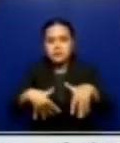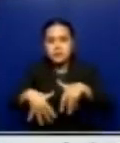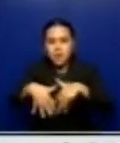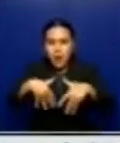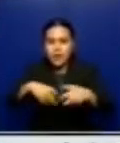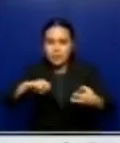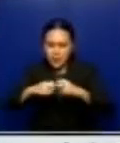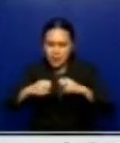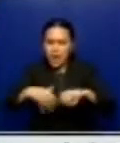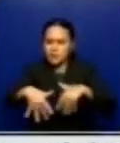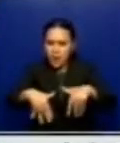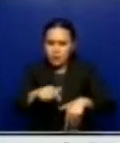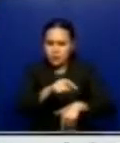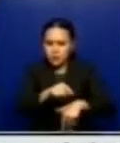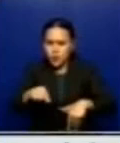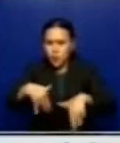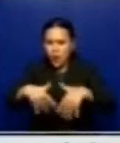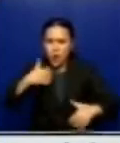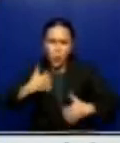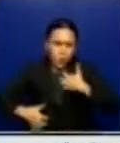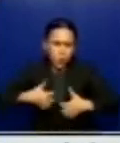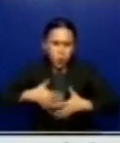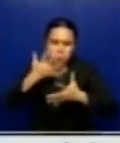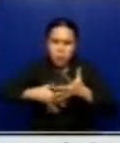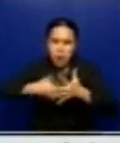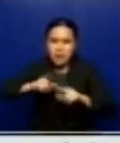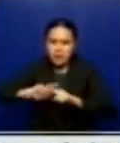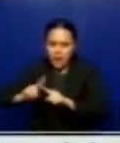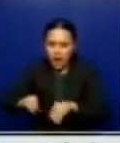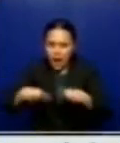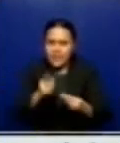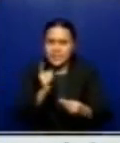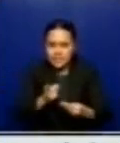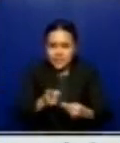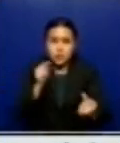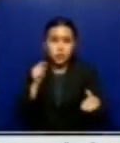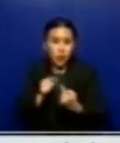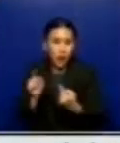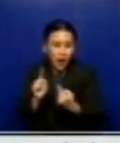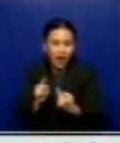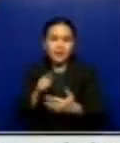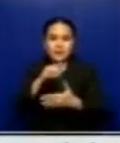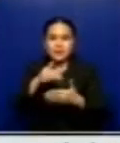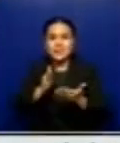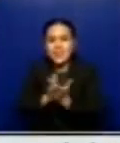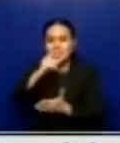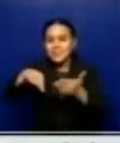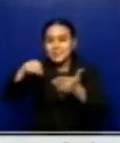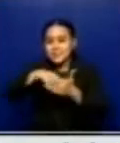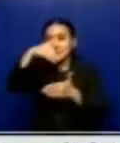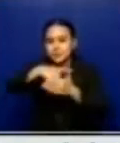หาความเดือดร้อนโดยเฉพาะเขตเลือกตั้งผม ซึ่งเป็นเข